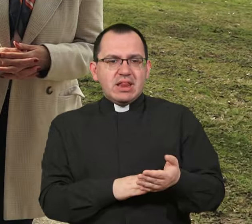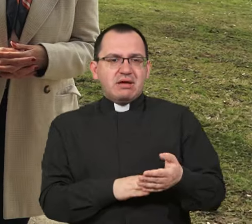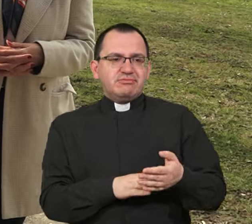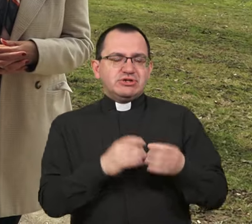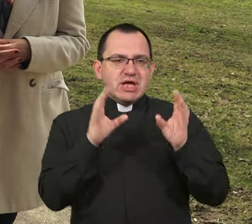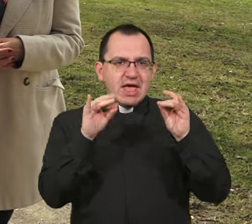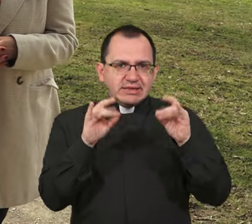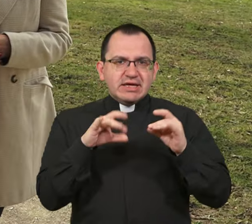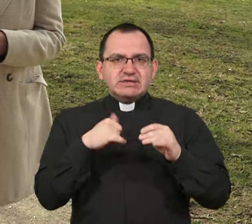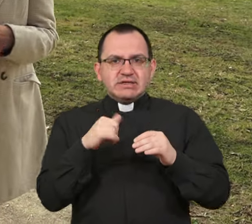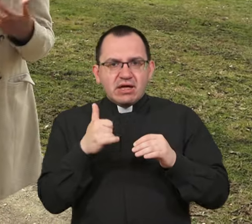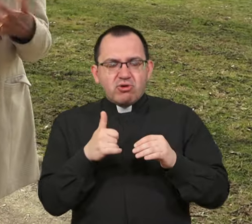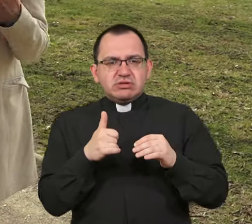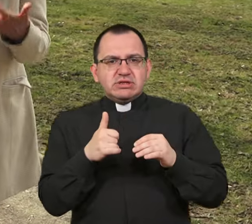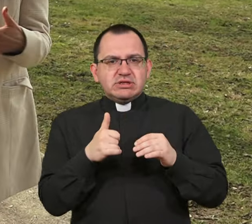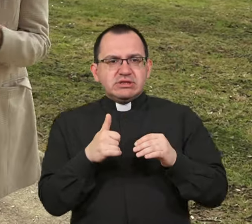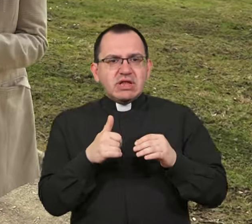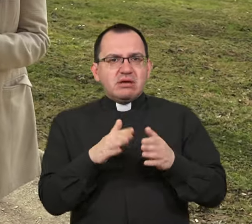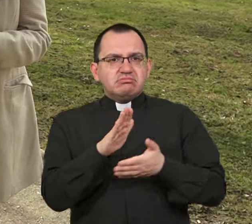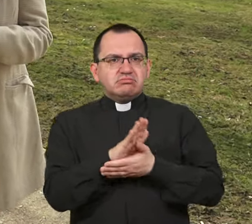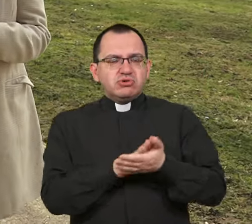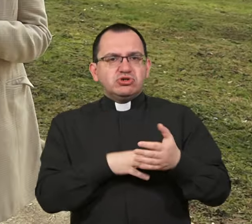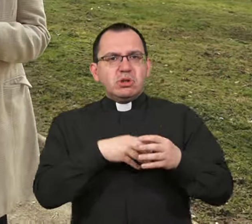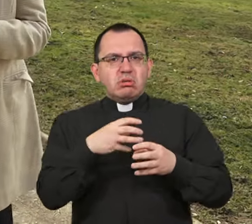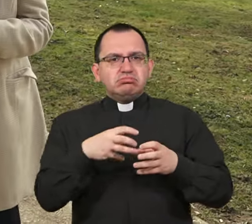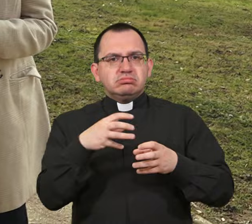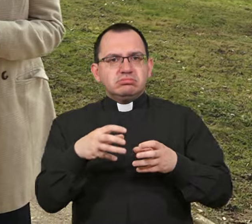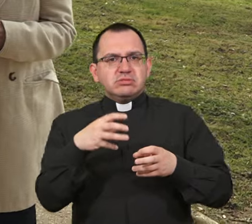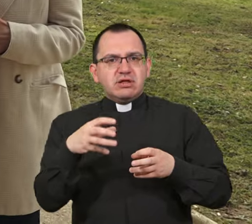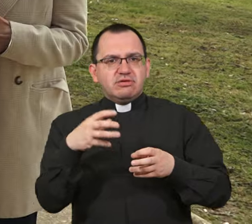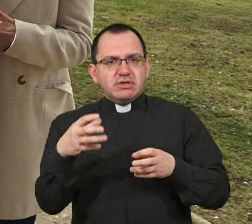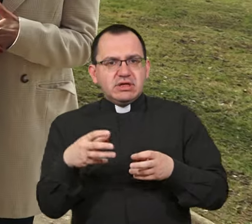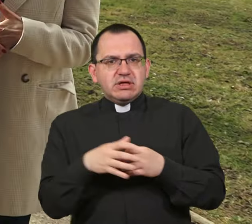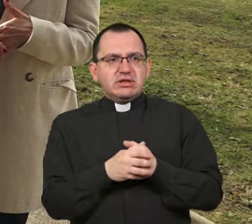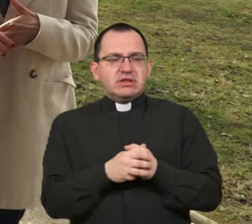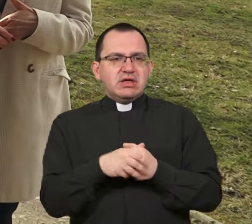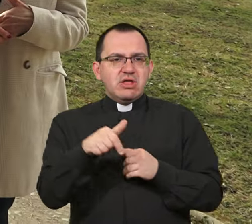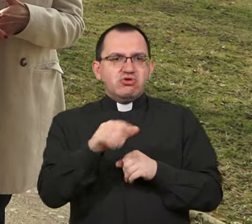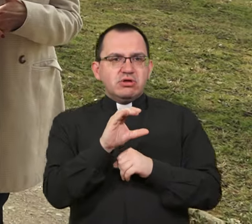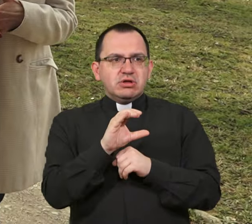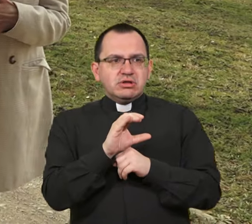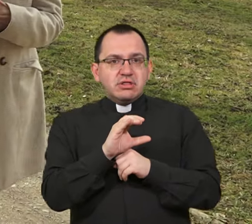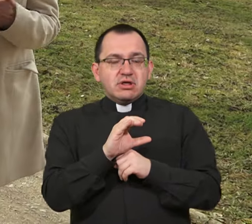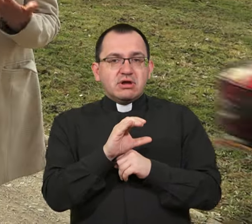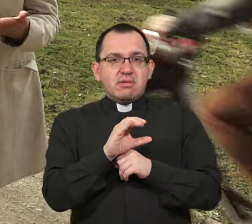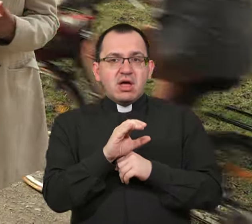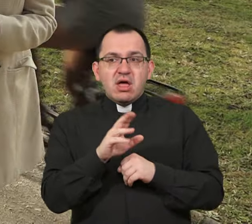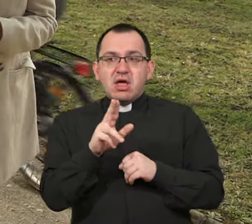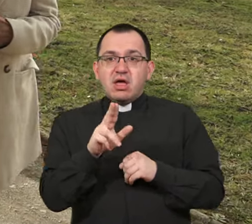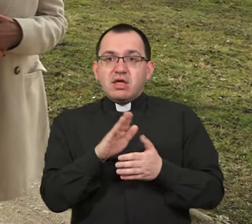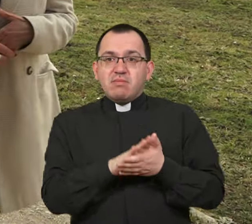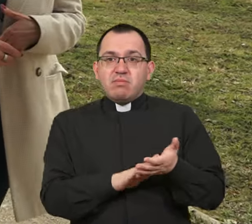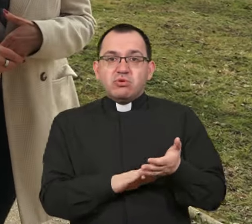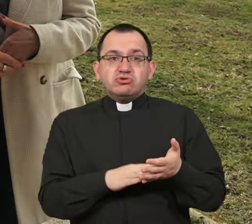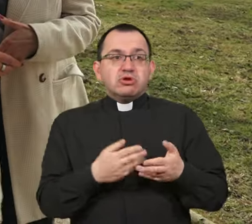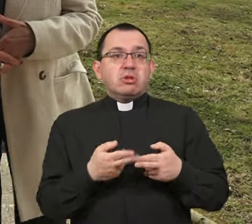10 godina. I nekako se to počelo razvijati na taj način kod nas u crkvi. I zapravo počelo je više malo intenzivnije